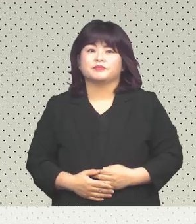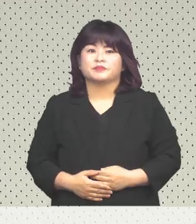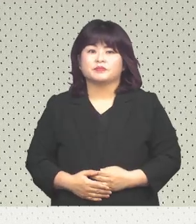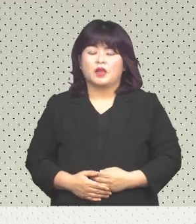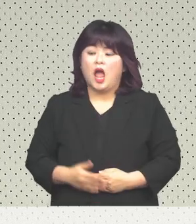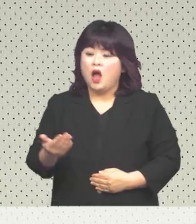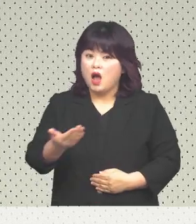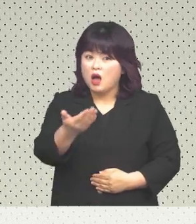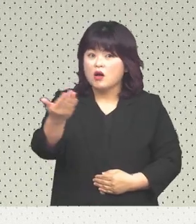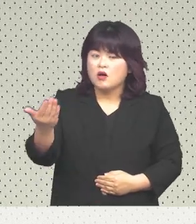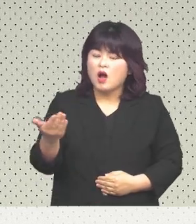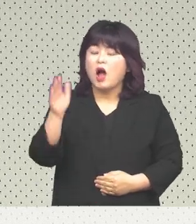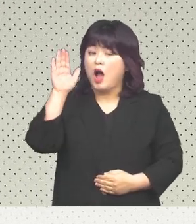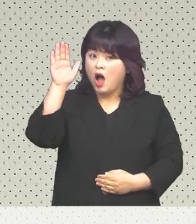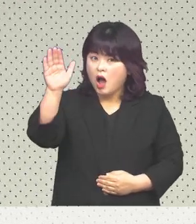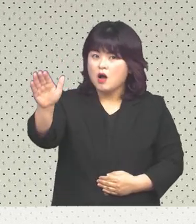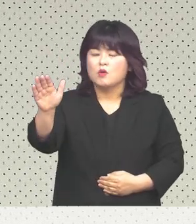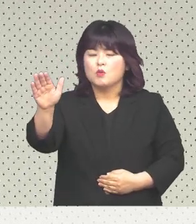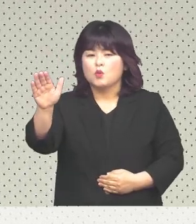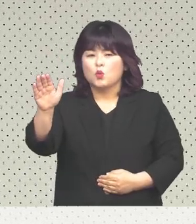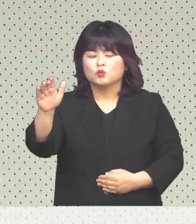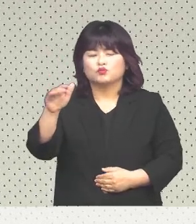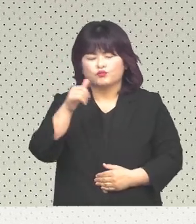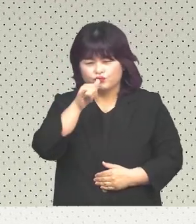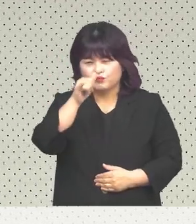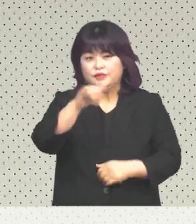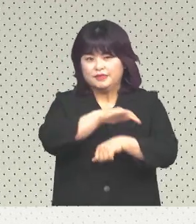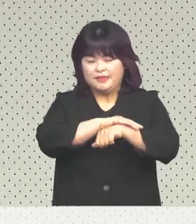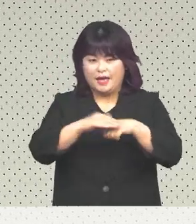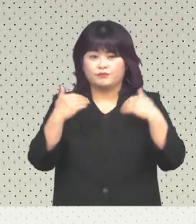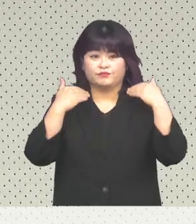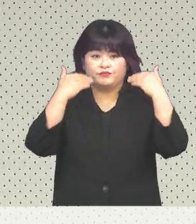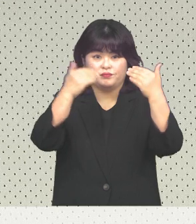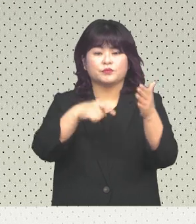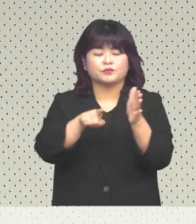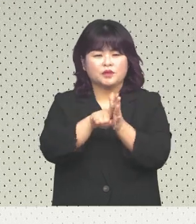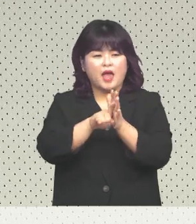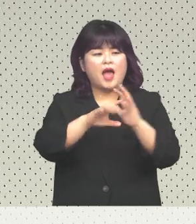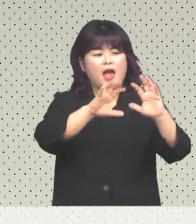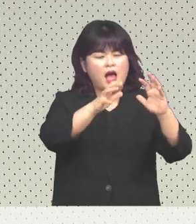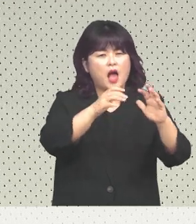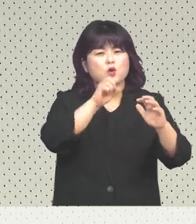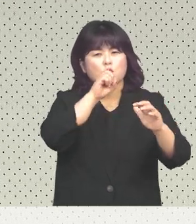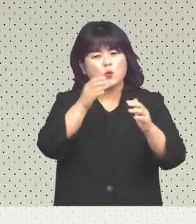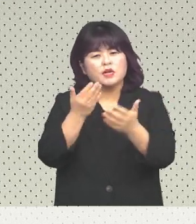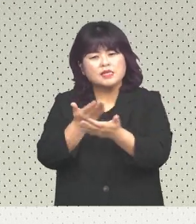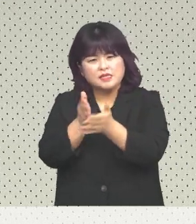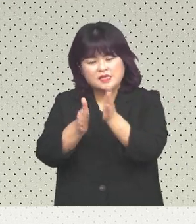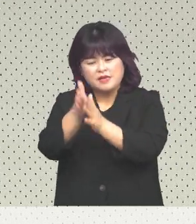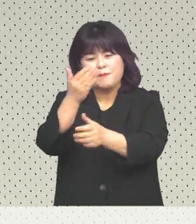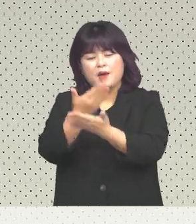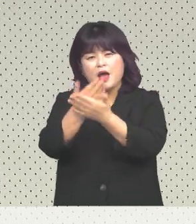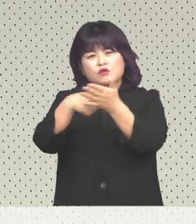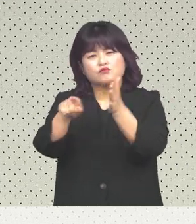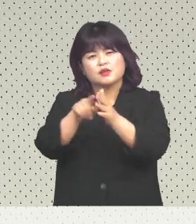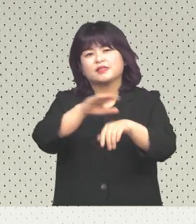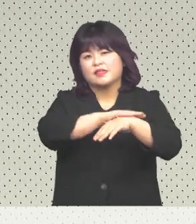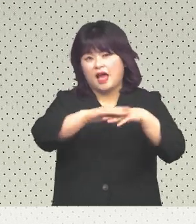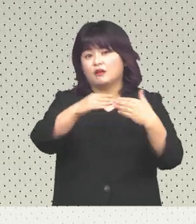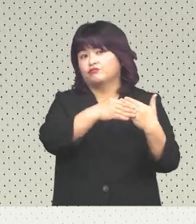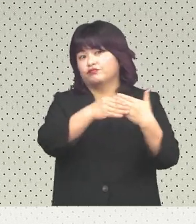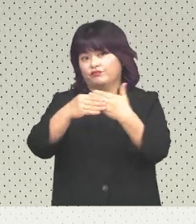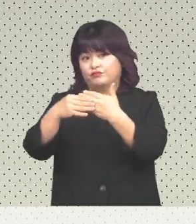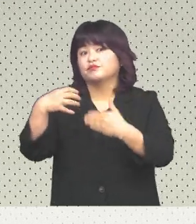바라고 여러분들이 앞으로 훌륭한 인재로 성장해서 대한민국과 우리 용인을 잘